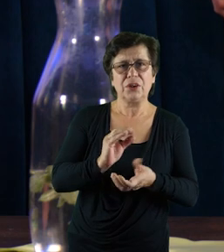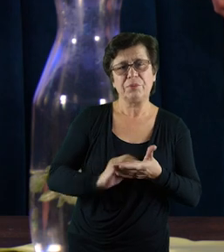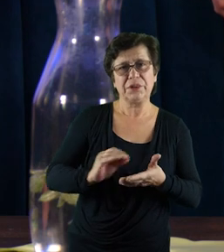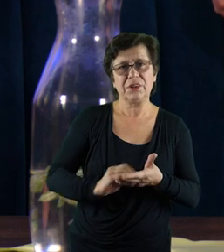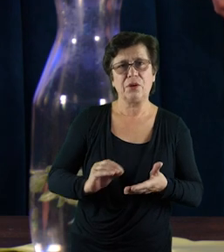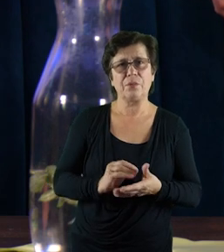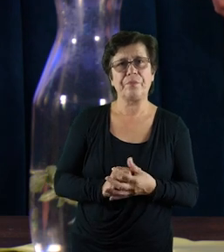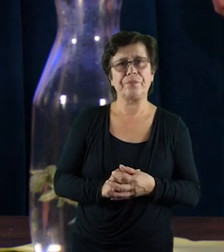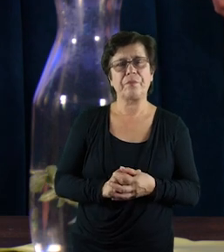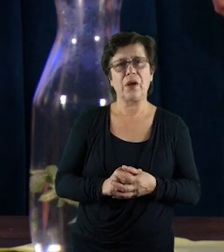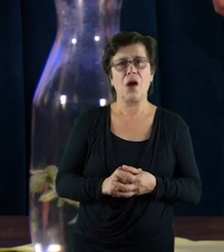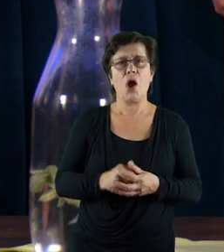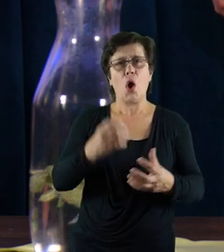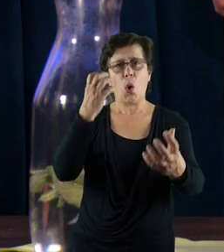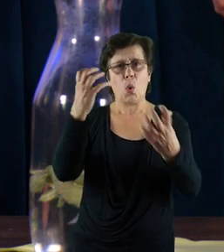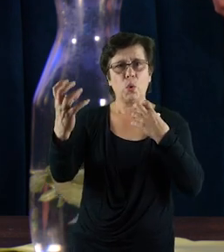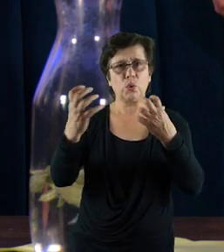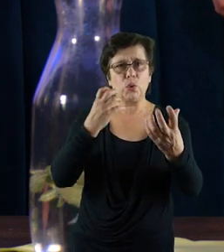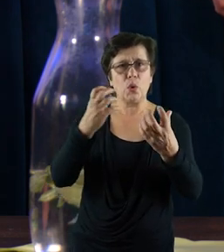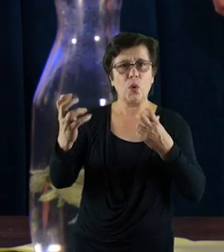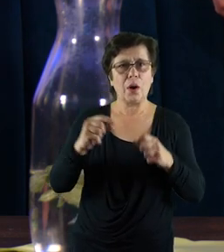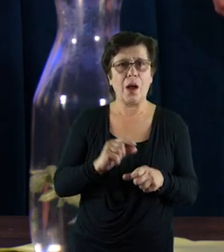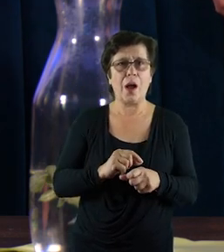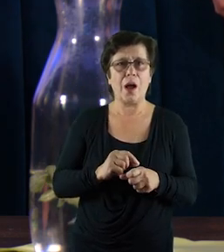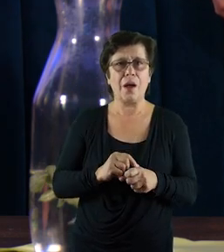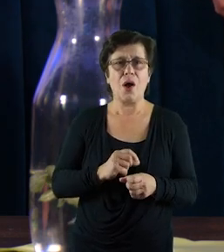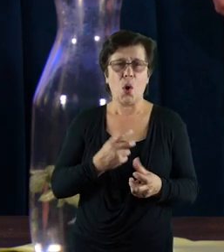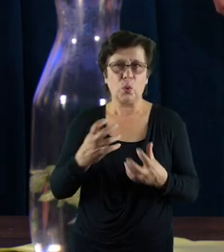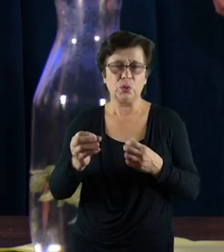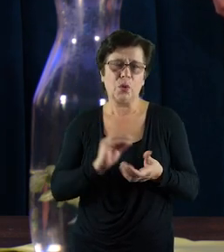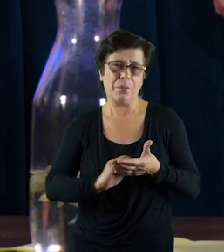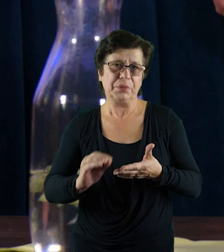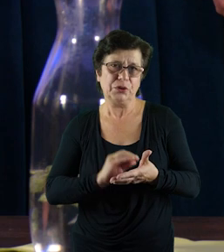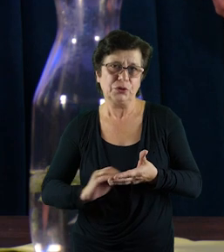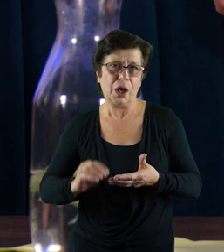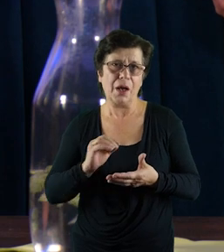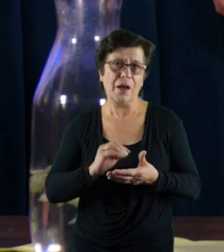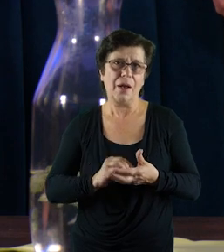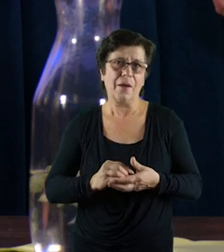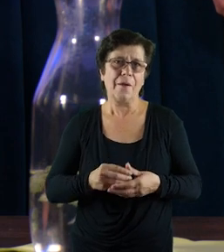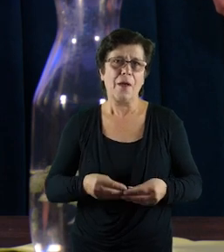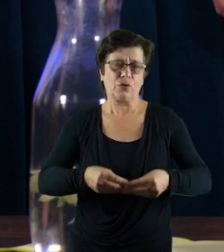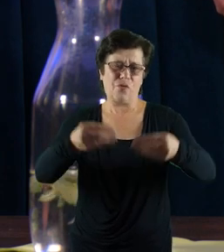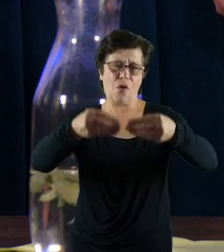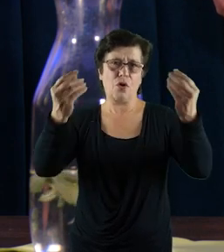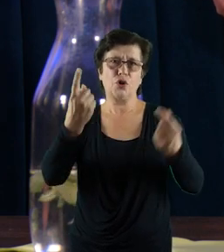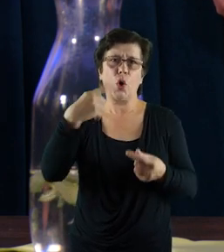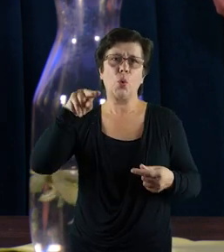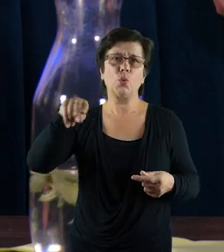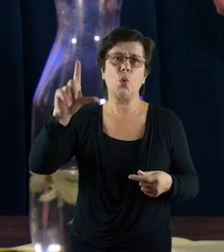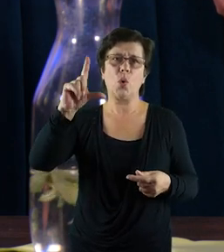pisze, że kulturę w PRL-u tworzy Dulska, czyli jakby zarzuca to działanie na